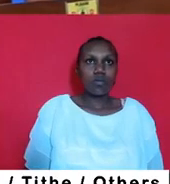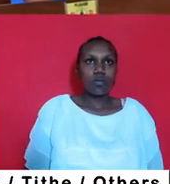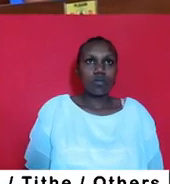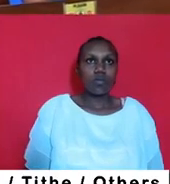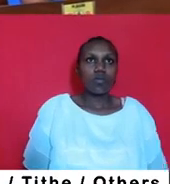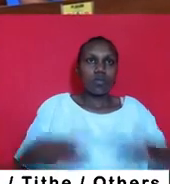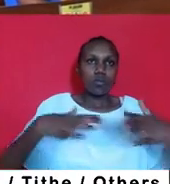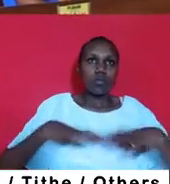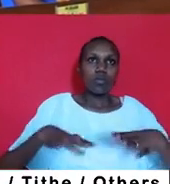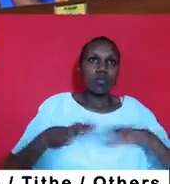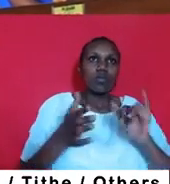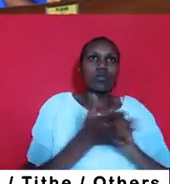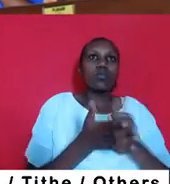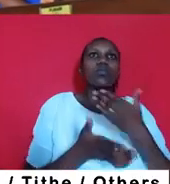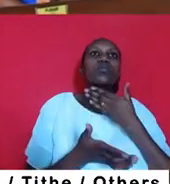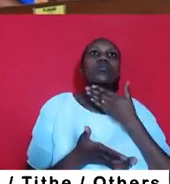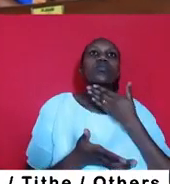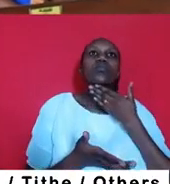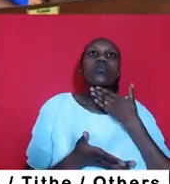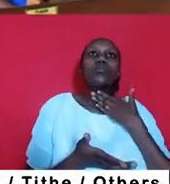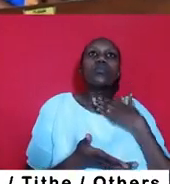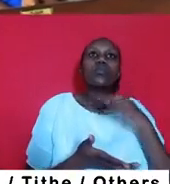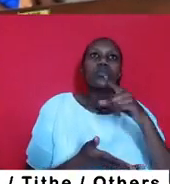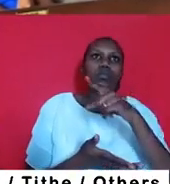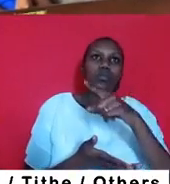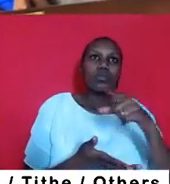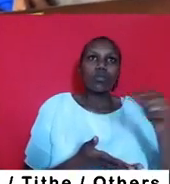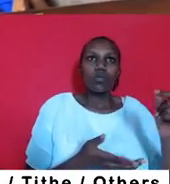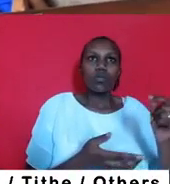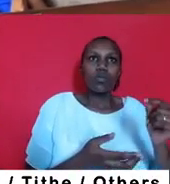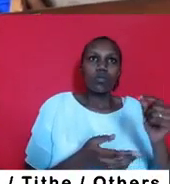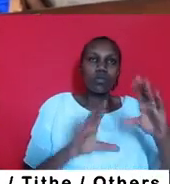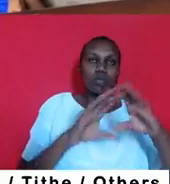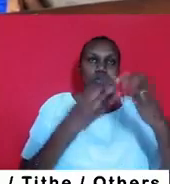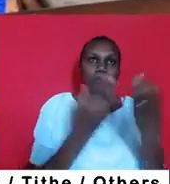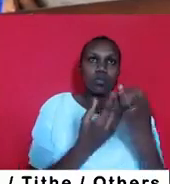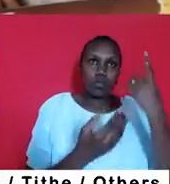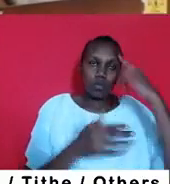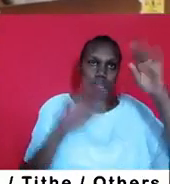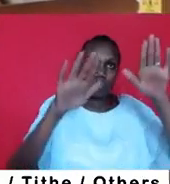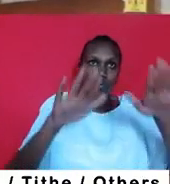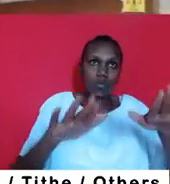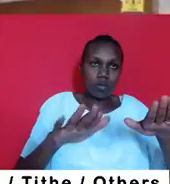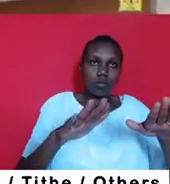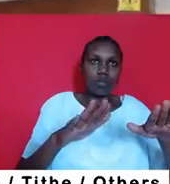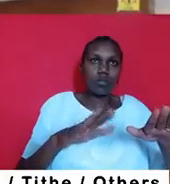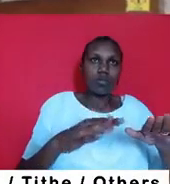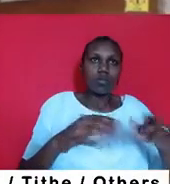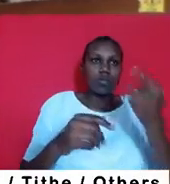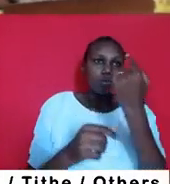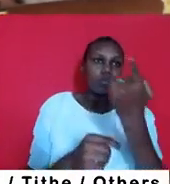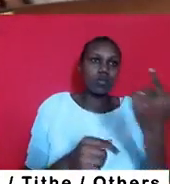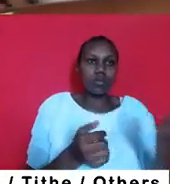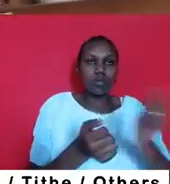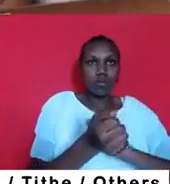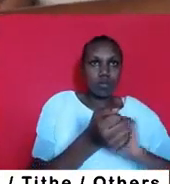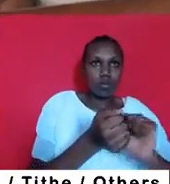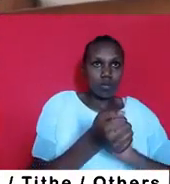Wale ambao wanaenda katika madarasa ya Kipa Imara, madarasa haya yanakuwa kila Ijumaa